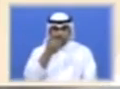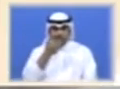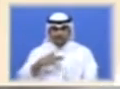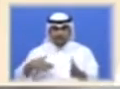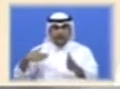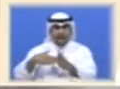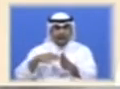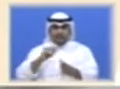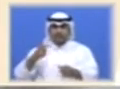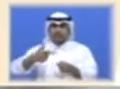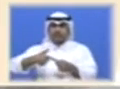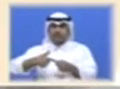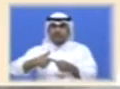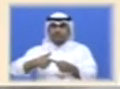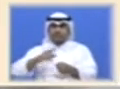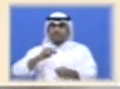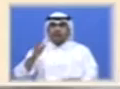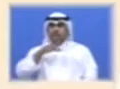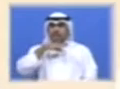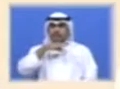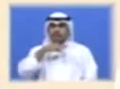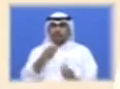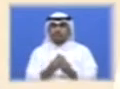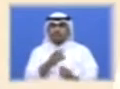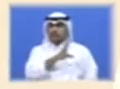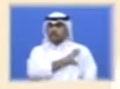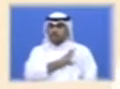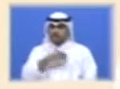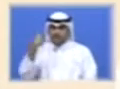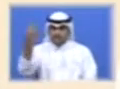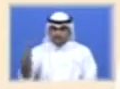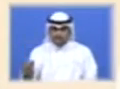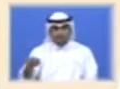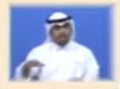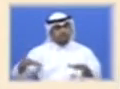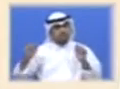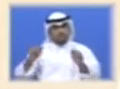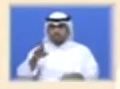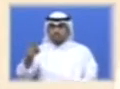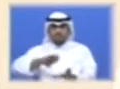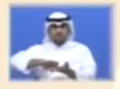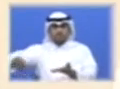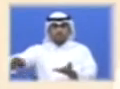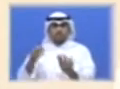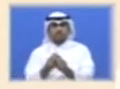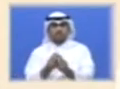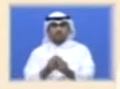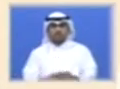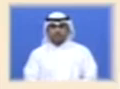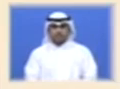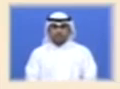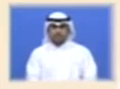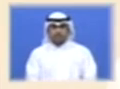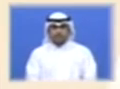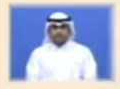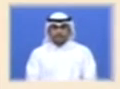أو التأمينات الاجتماعية أو المؤسسة العسكرية أو أي قطاع يشمل مكافأة نهاية